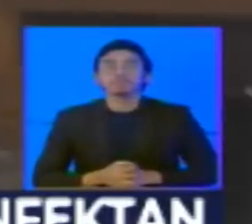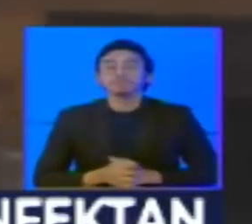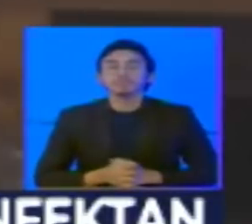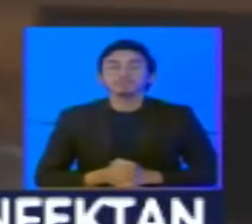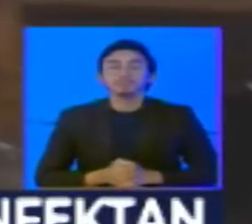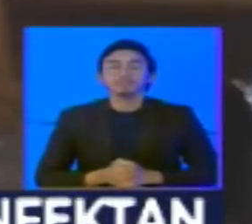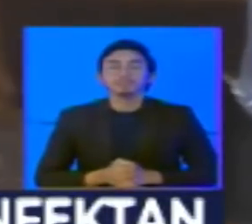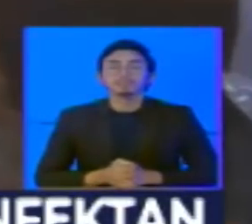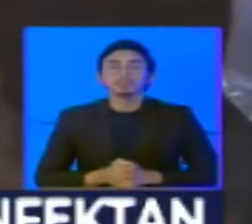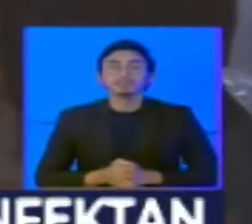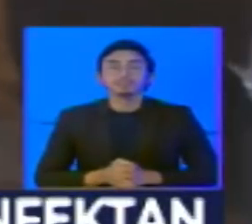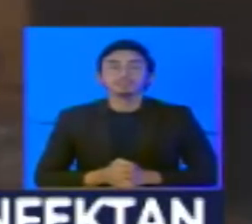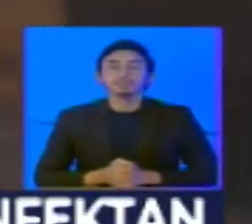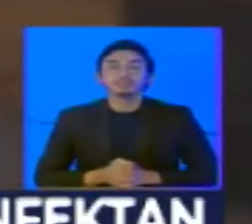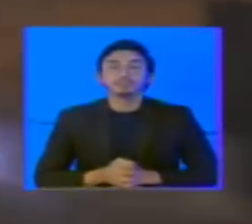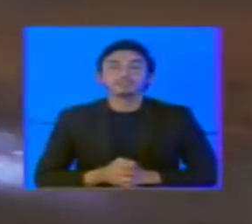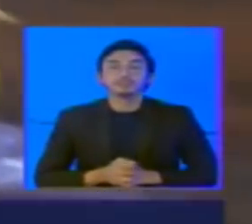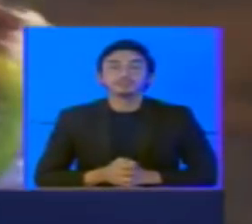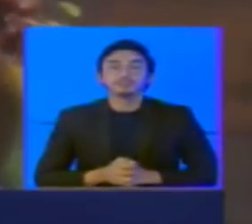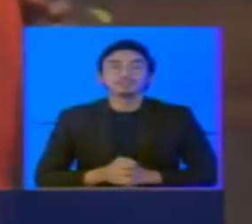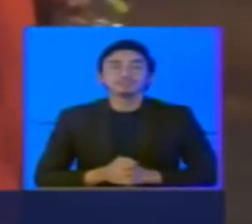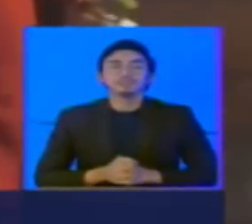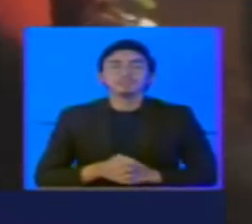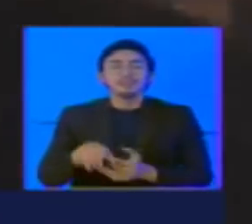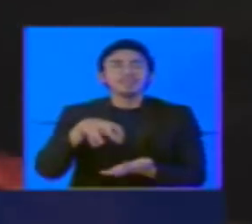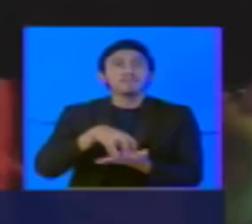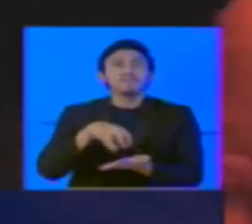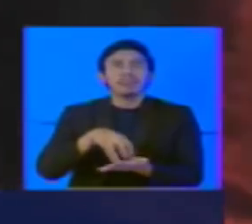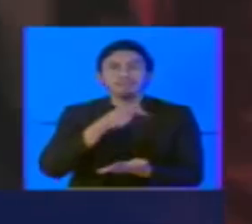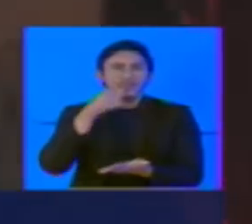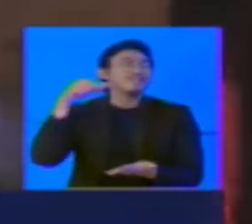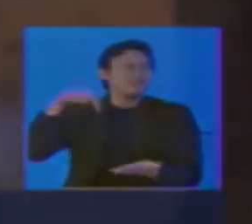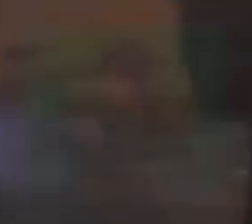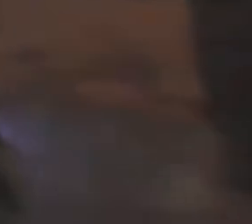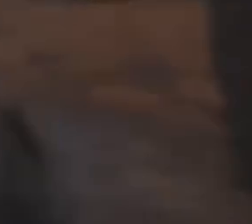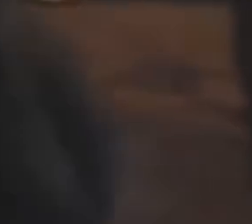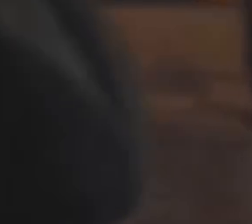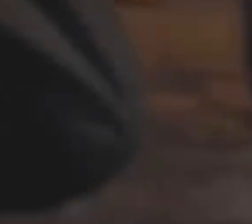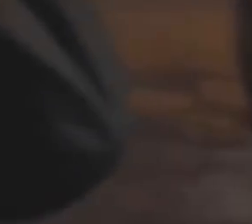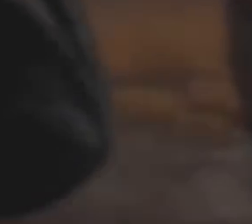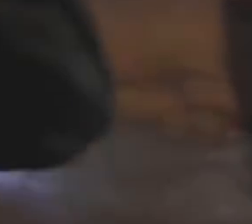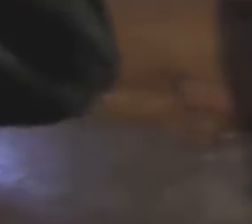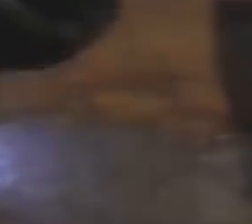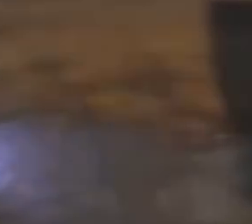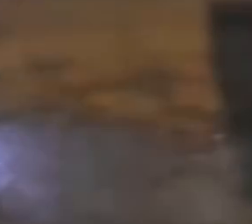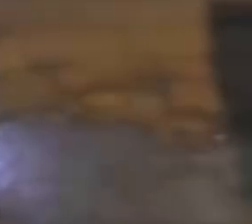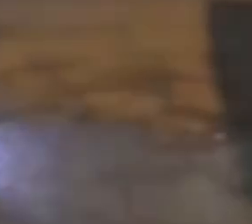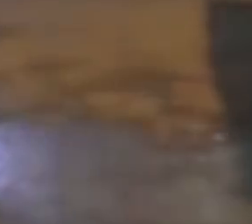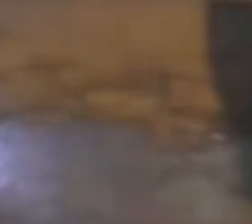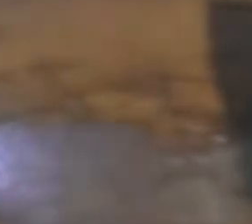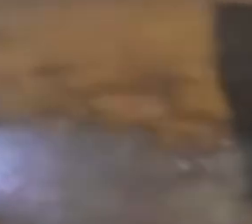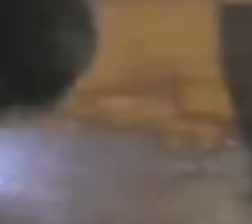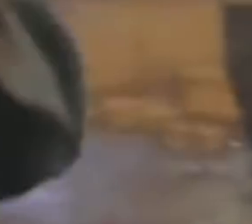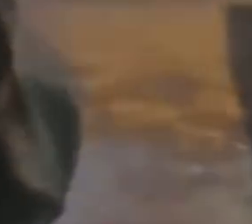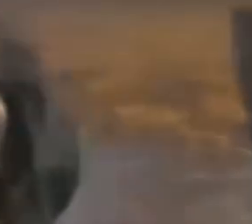Masalahnya kalau di Tangerang apa masuknya zona merah. Jadi alhamdulillah mumpung masih sehat, aku pulang. Ya kan ada imbauan pemerintah, nggak boleh mudik